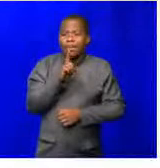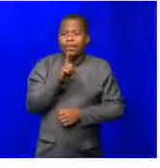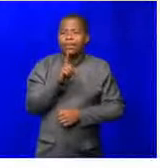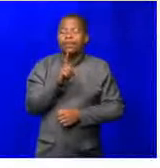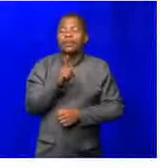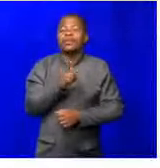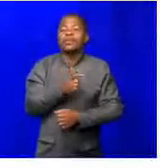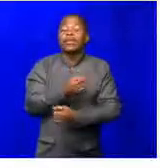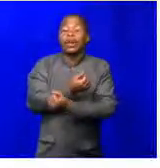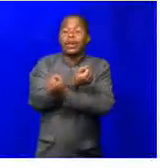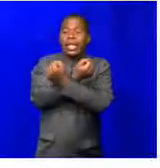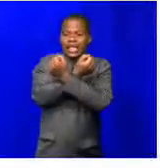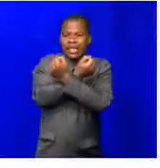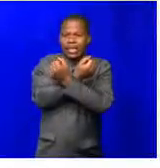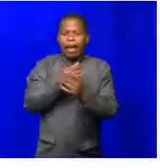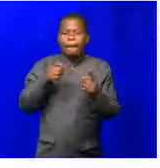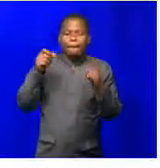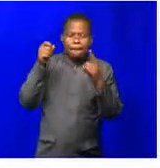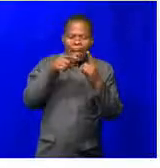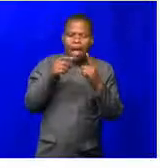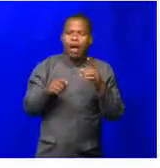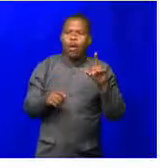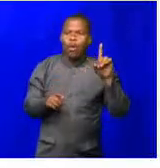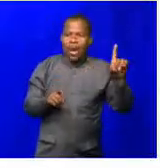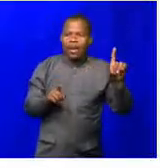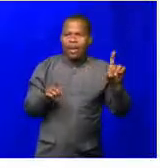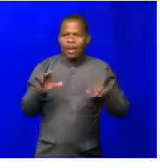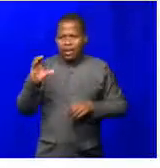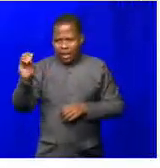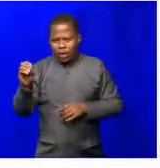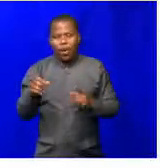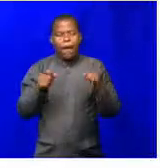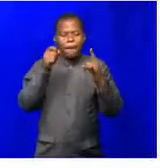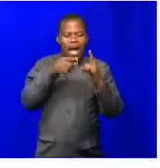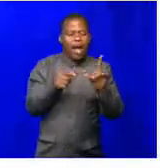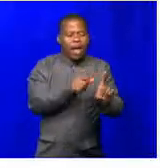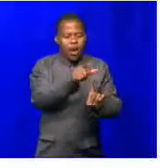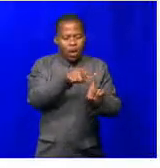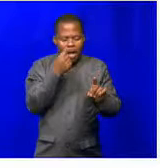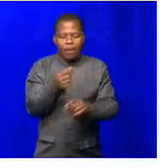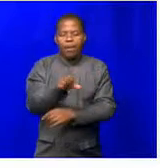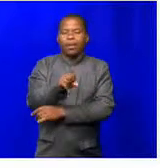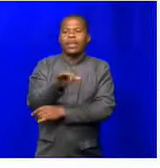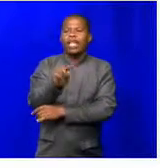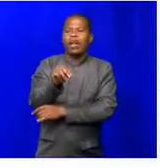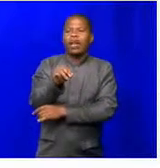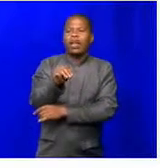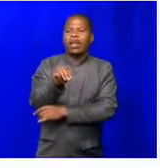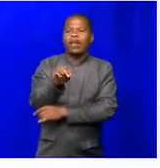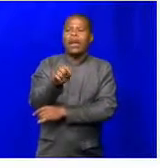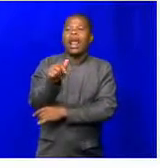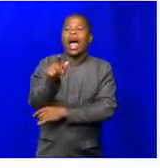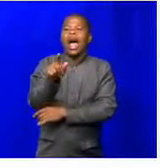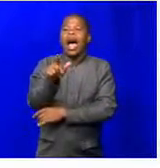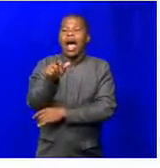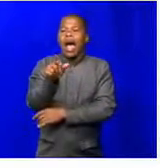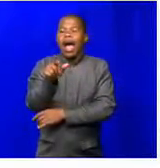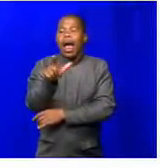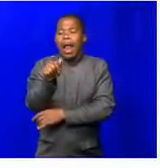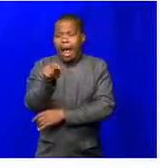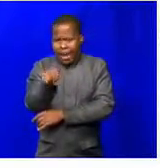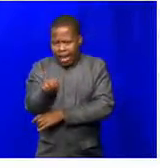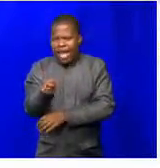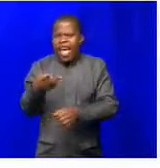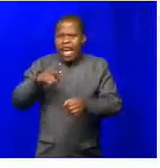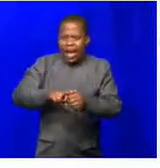leligcina lithole ligoli lekuncoba i-Mountain Pirates lelishaye ngusibonelo Smelane yanqoba i-Mountain Pirates ngaligolinye ecanzeni. Emdlalweni